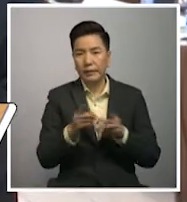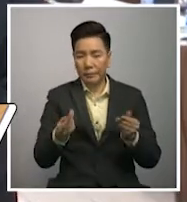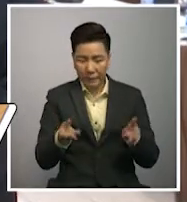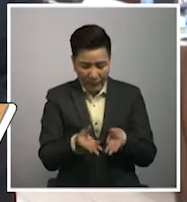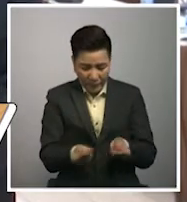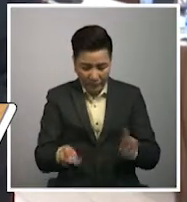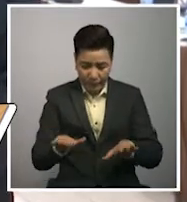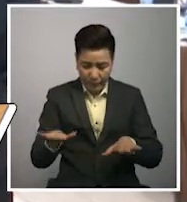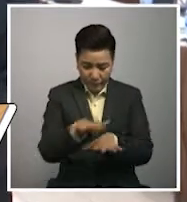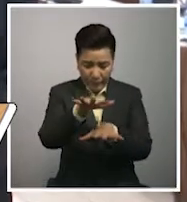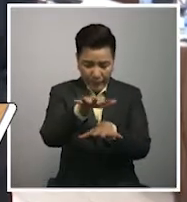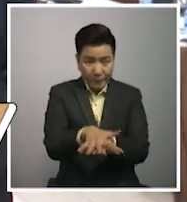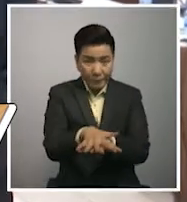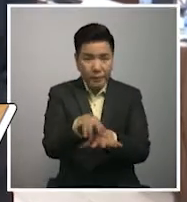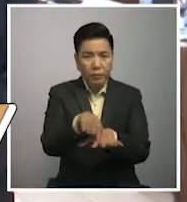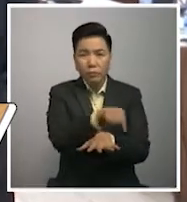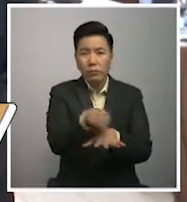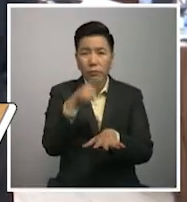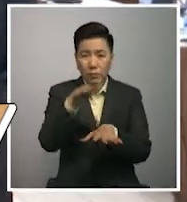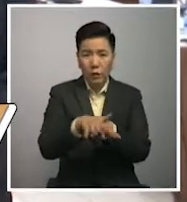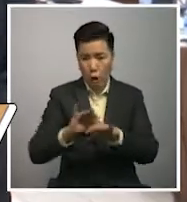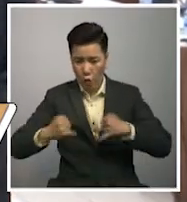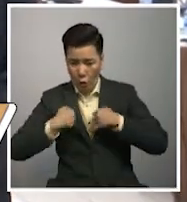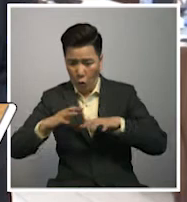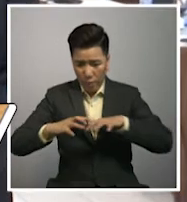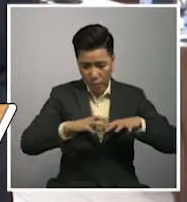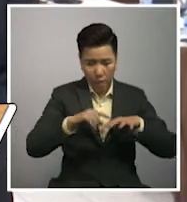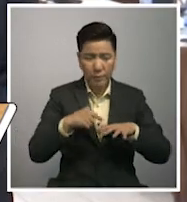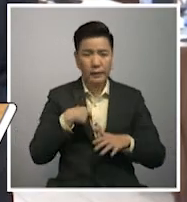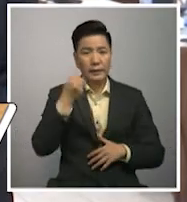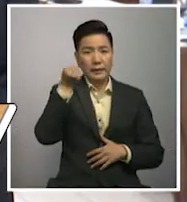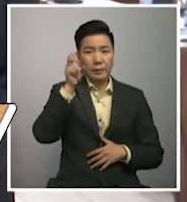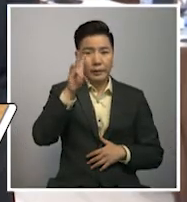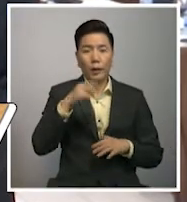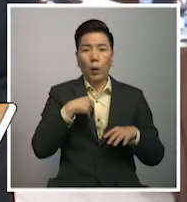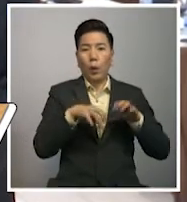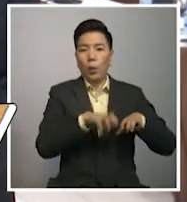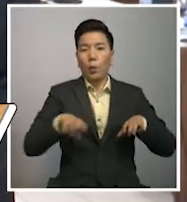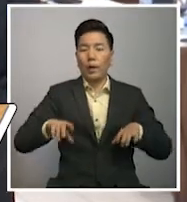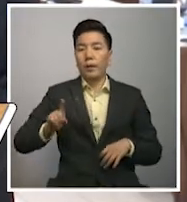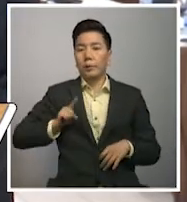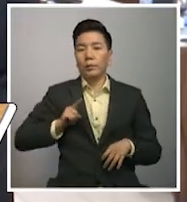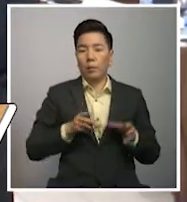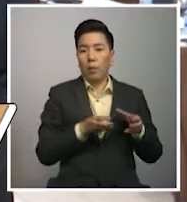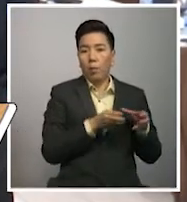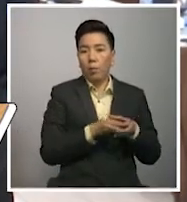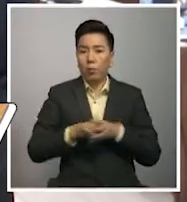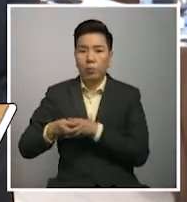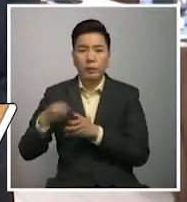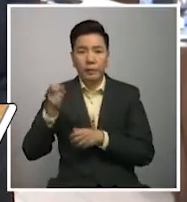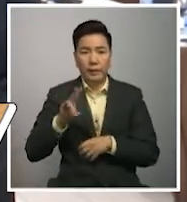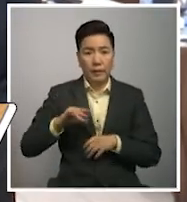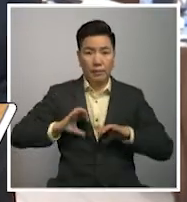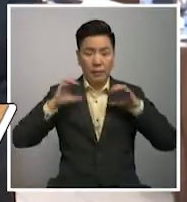มีเยอะเพราะกฎหมายทั้งหมดเนี่ยมี17หน่วยงานด้วยกันที่รับผิดชอบเป็นกรมกองต่าง